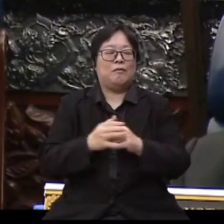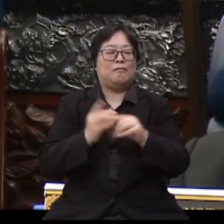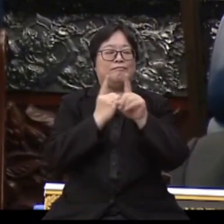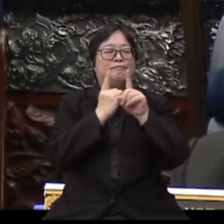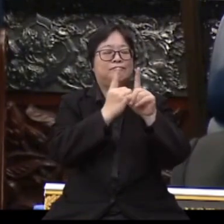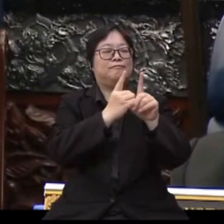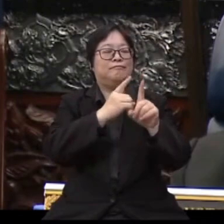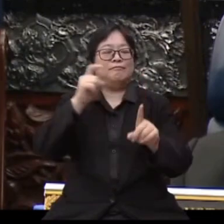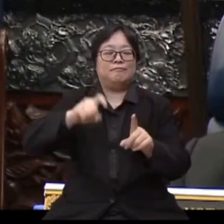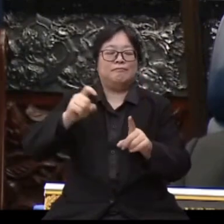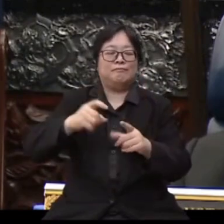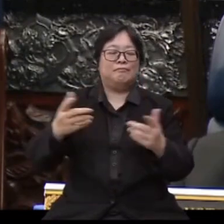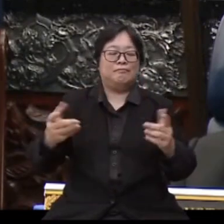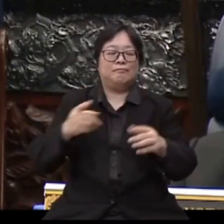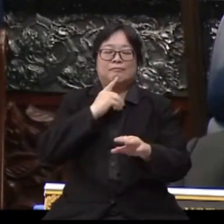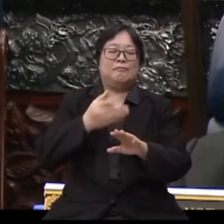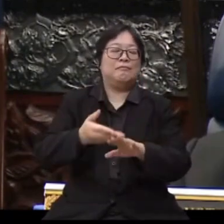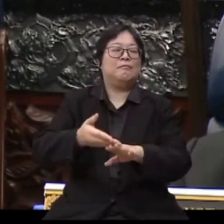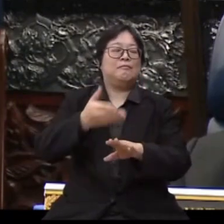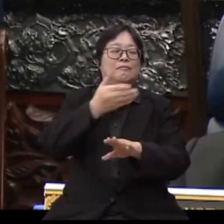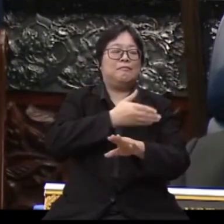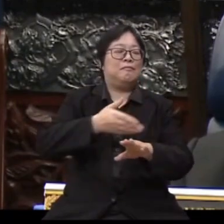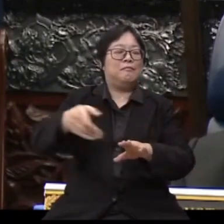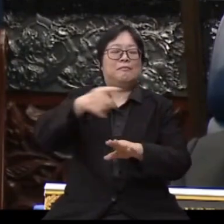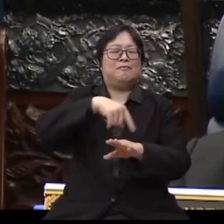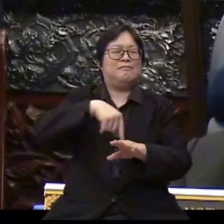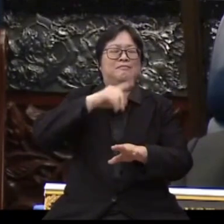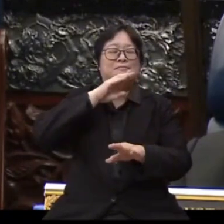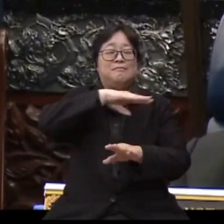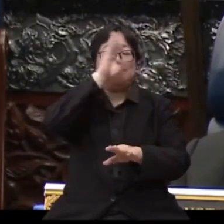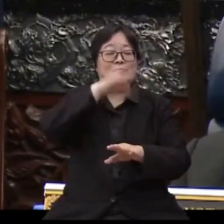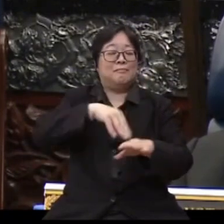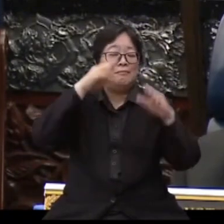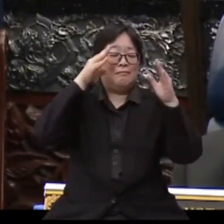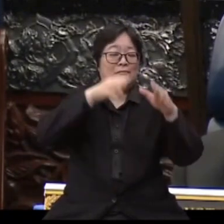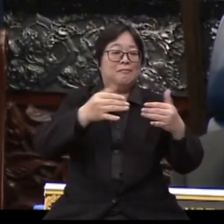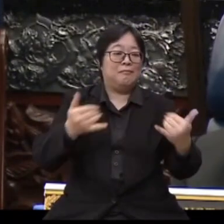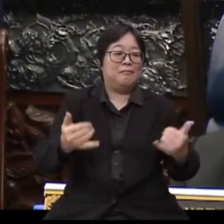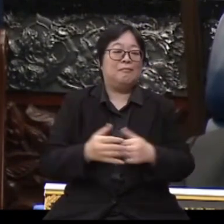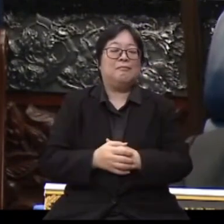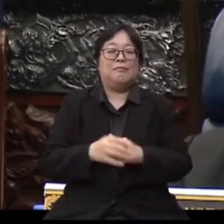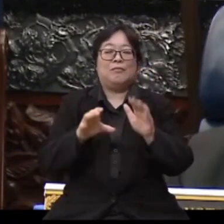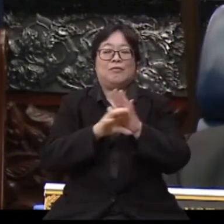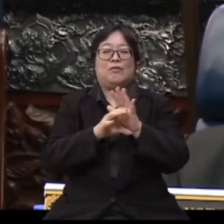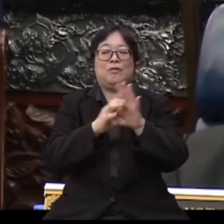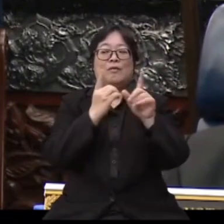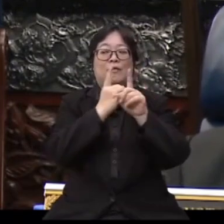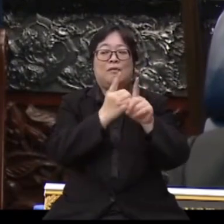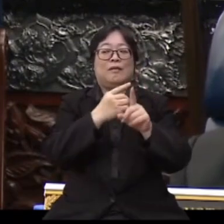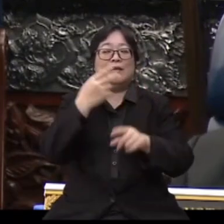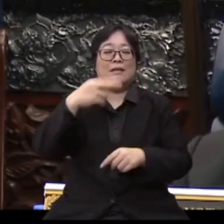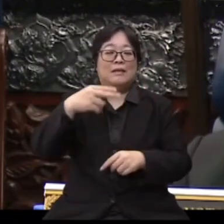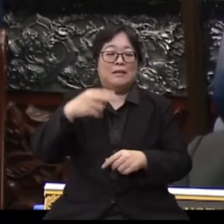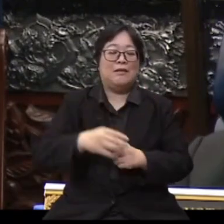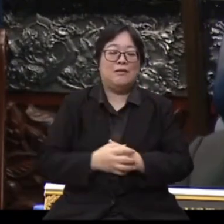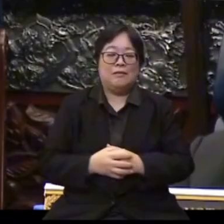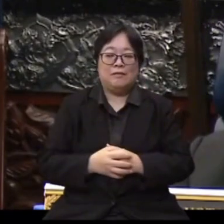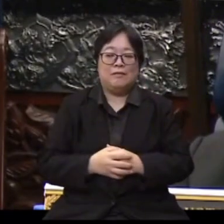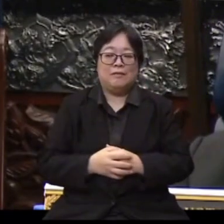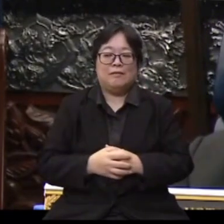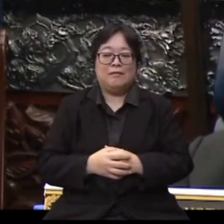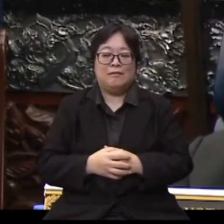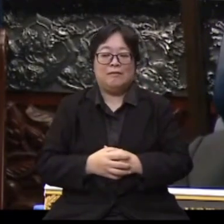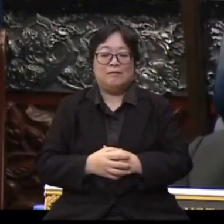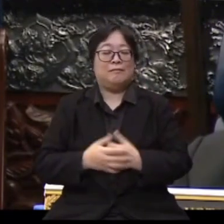kepada keperluan-keperluan yang sebelum ini mungkin kita tak beri titik berat. Contohnya pematuhan hijau.